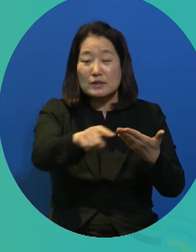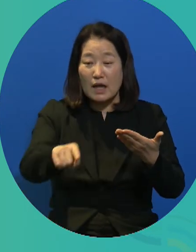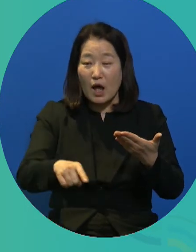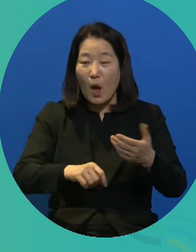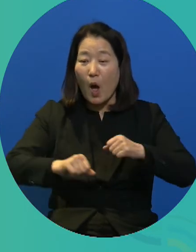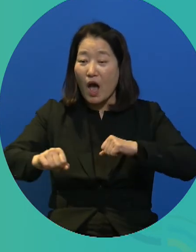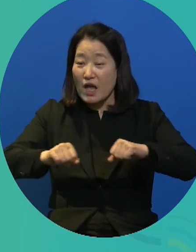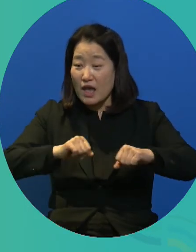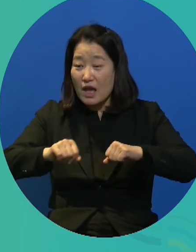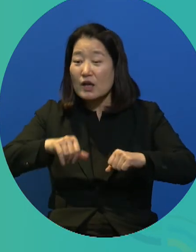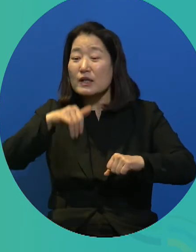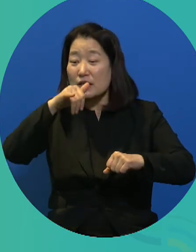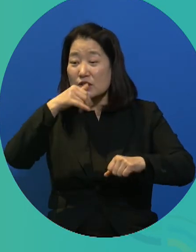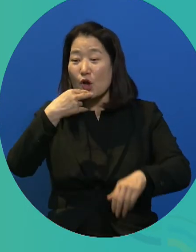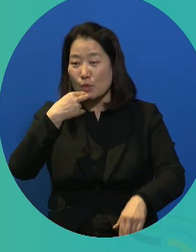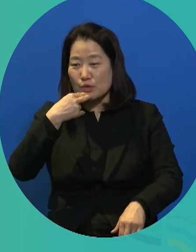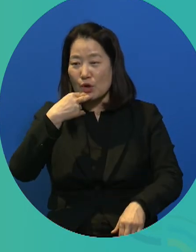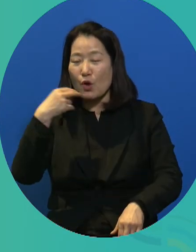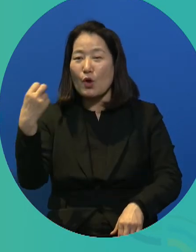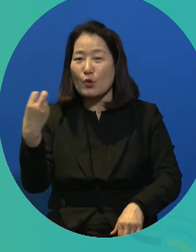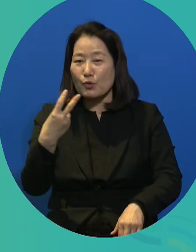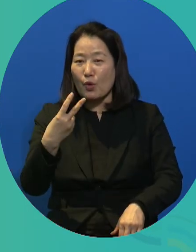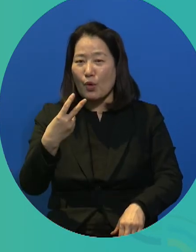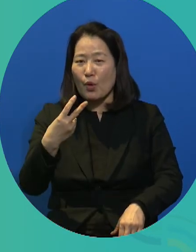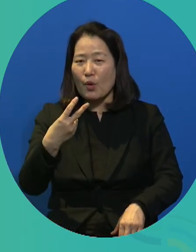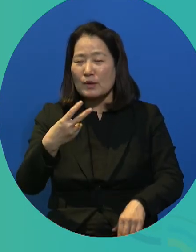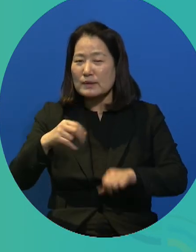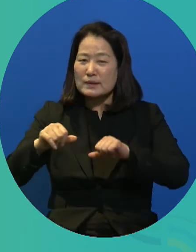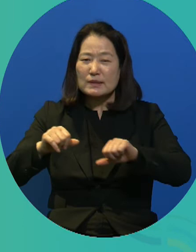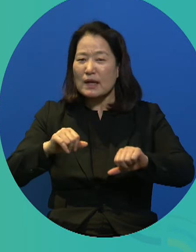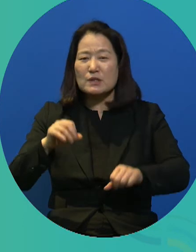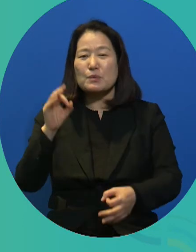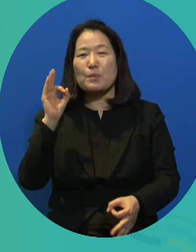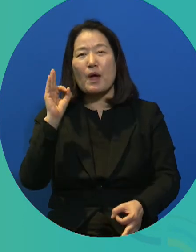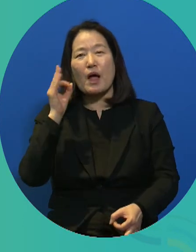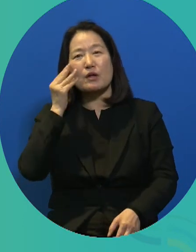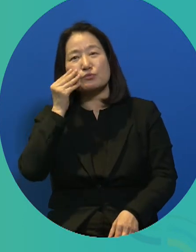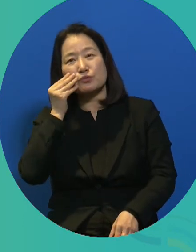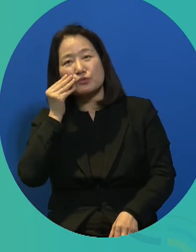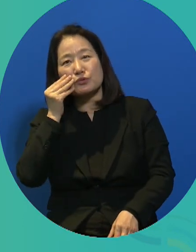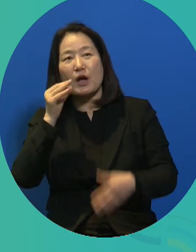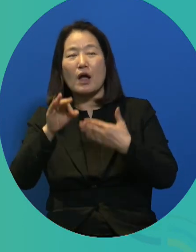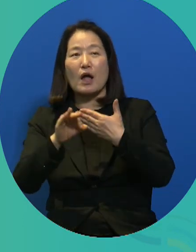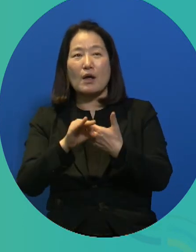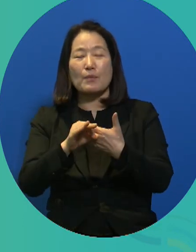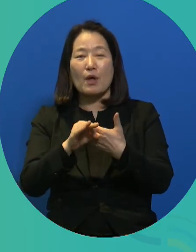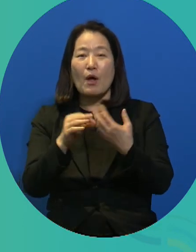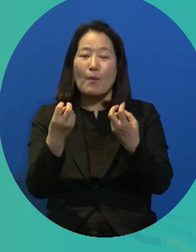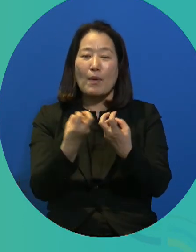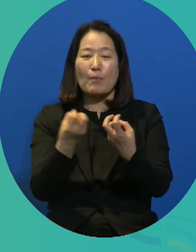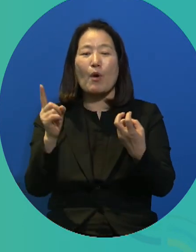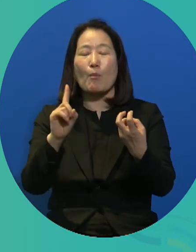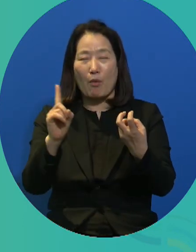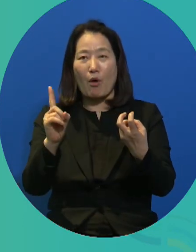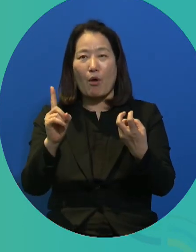어떻게 이행이 되고 그걸 이행하지 않았을 때 그러면 어떻게 할 것인가, 이 부분에 대한 이행 절차에